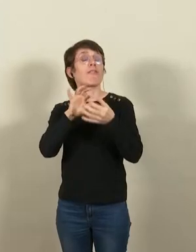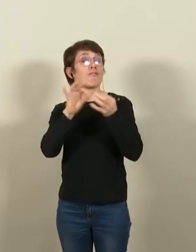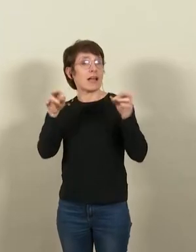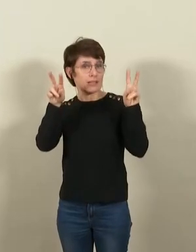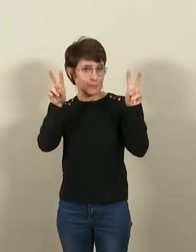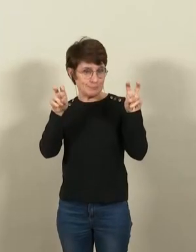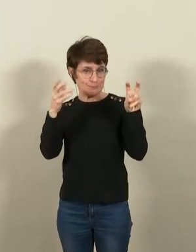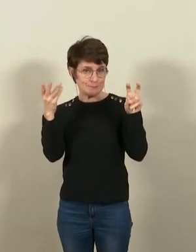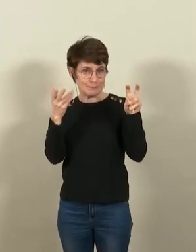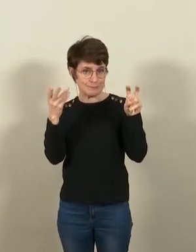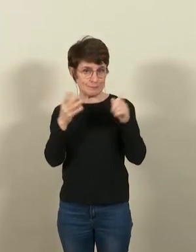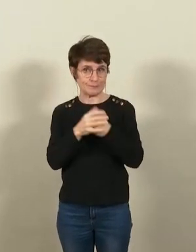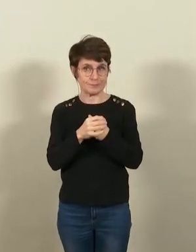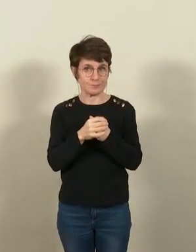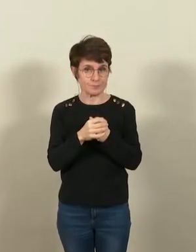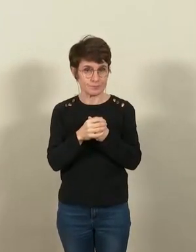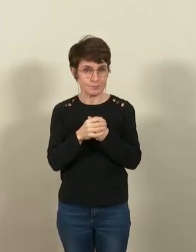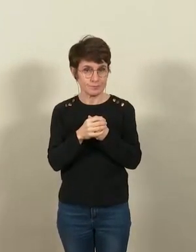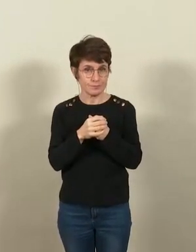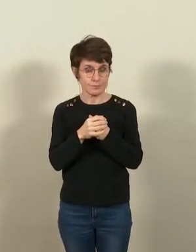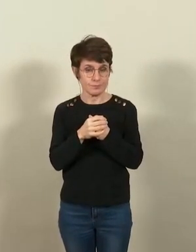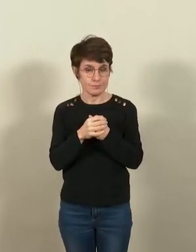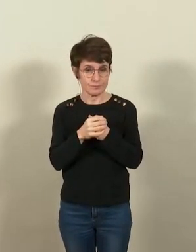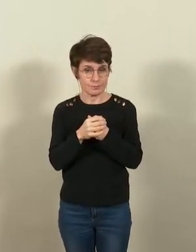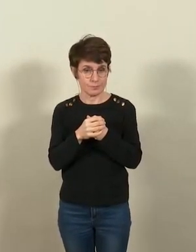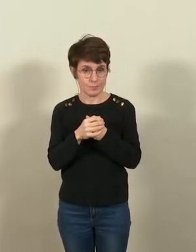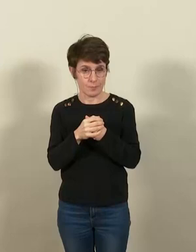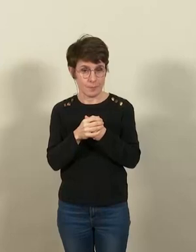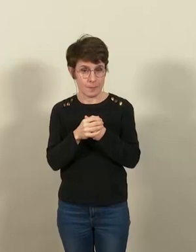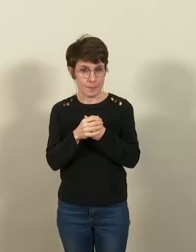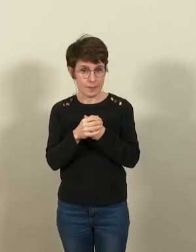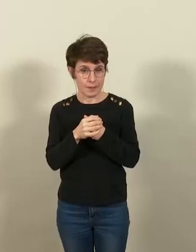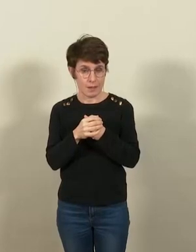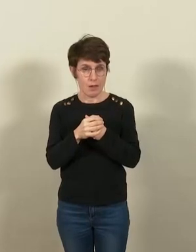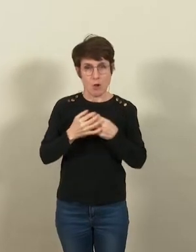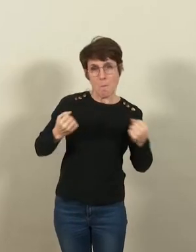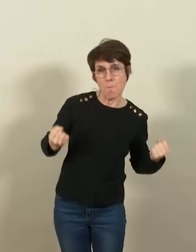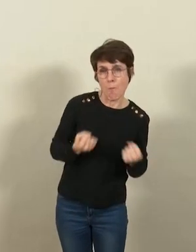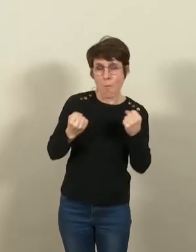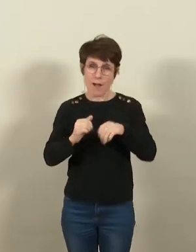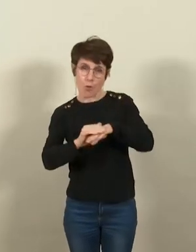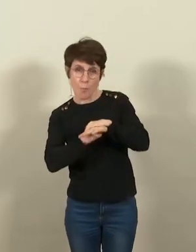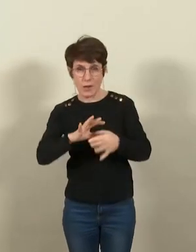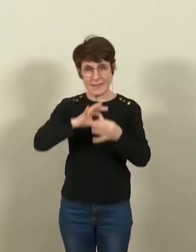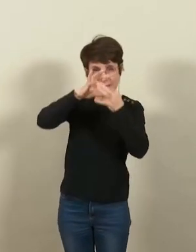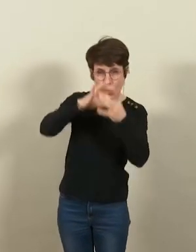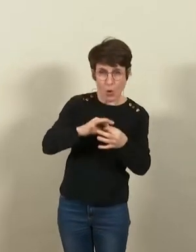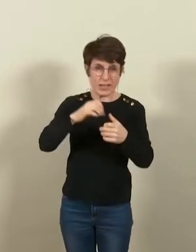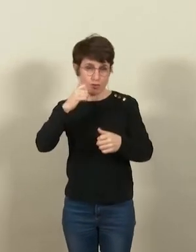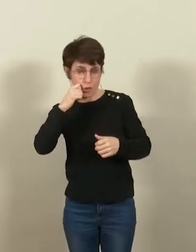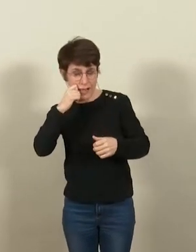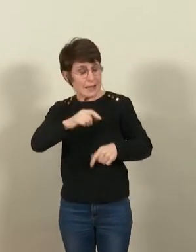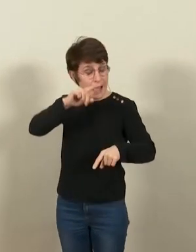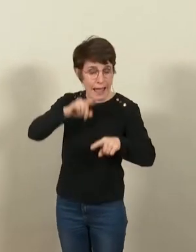exactement euh aucune sorte de démonstration ou de propagande politique religieuse ou raciale n'est